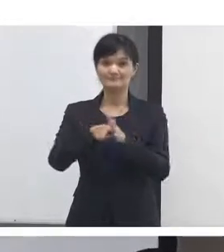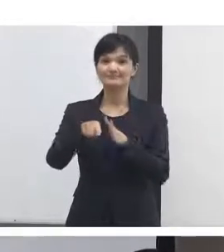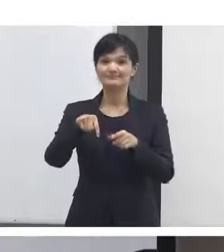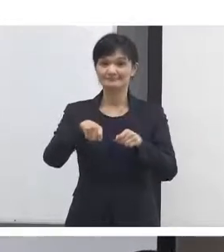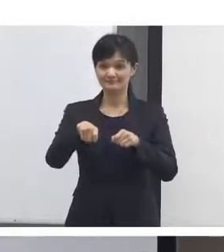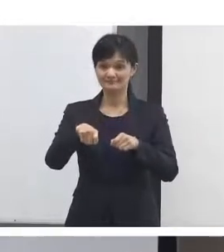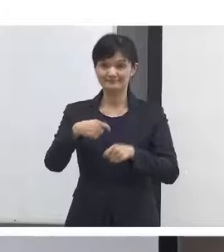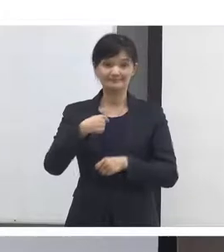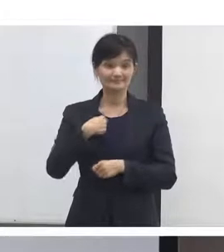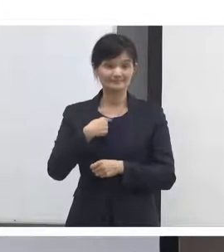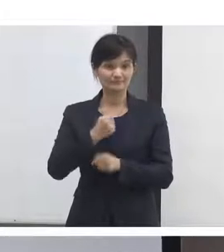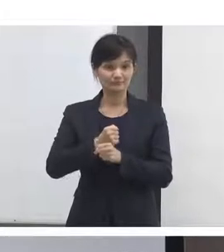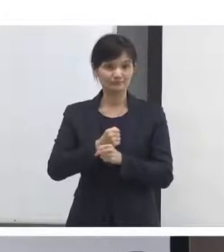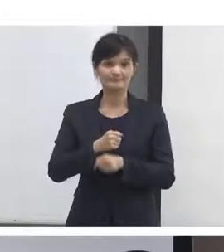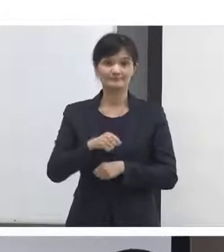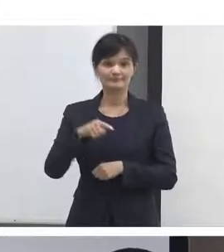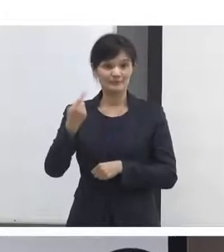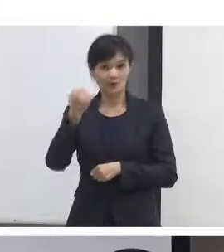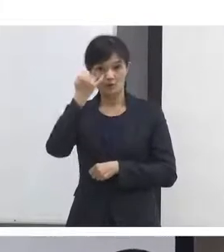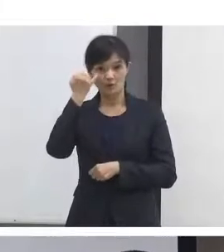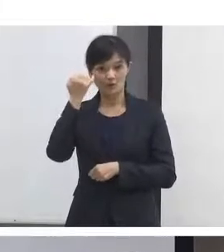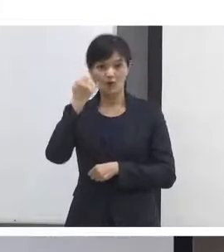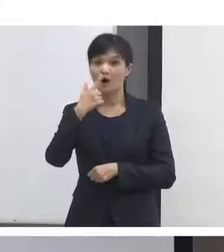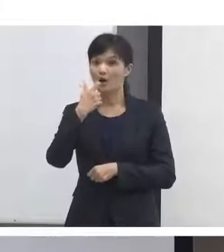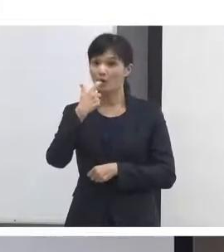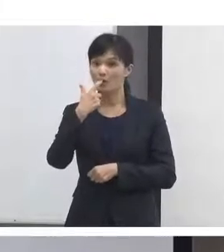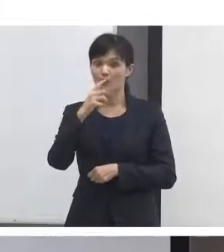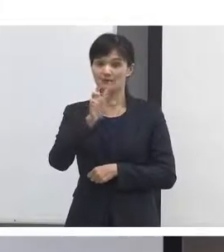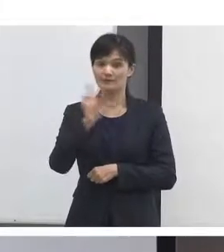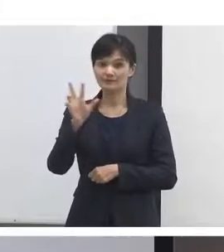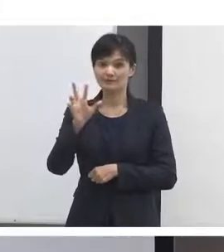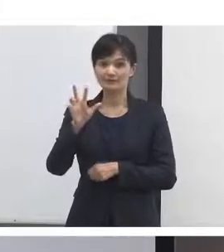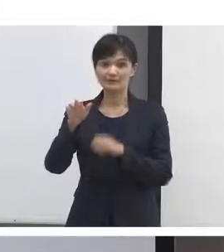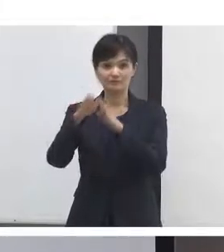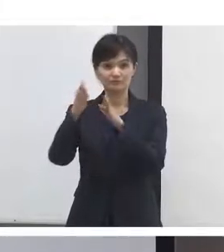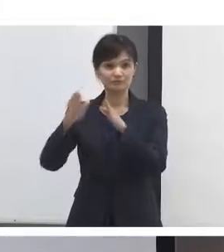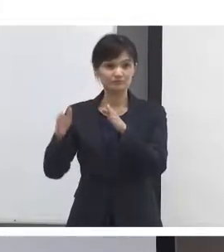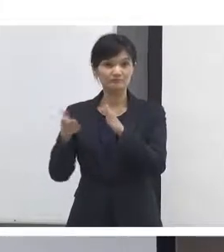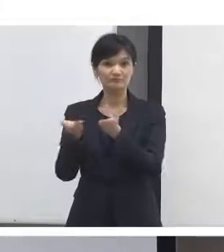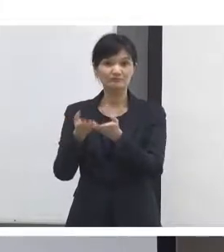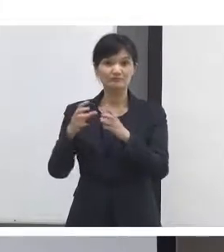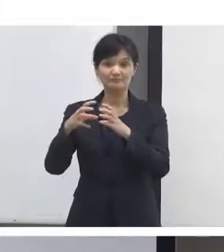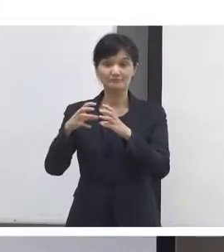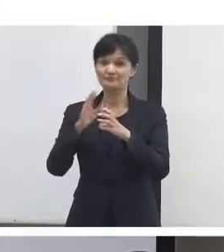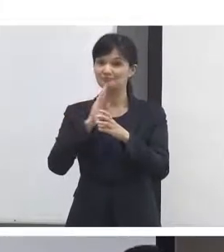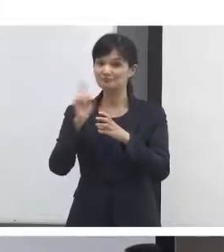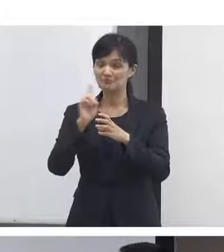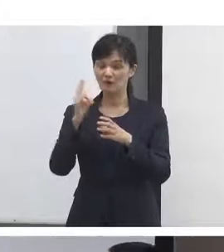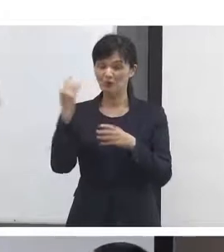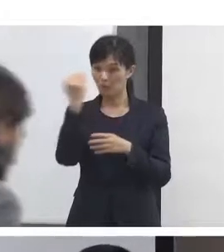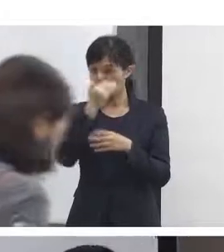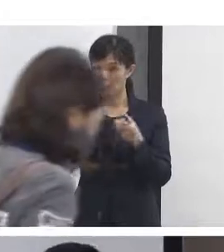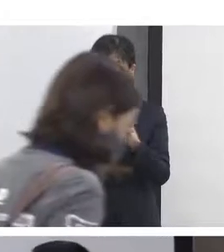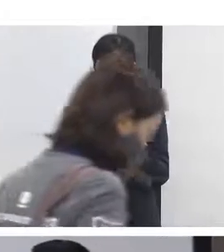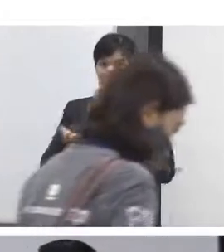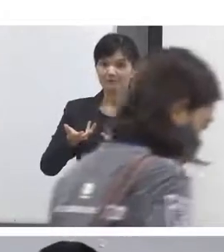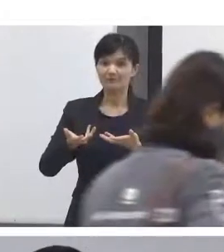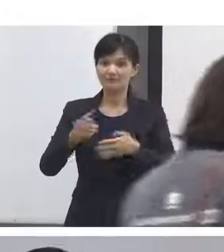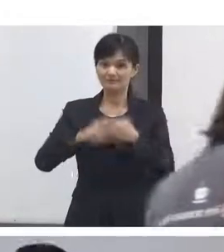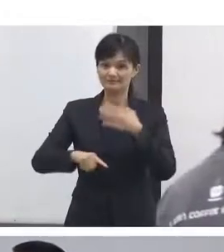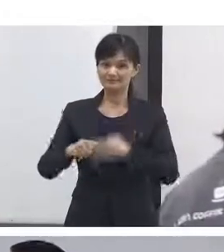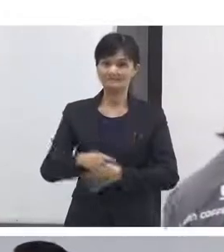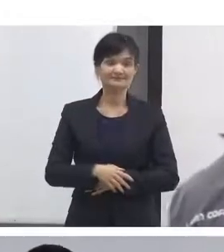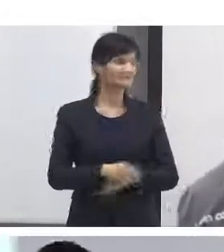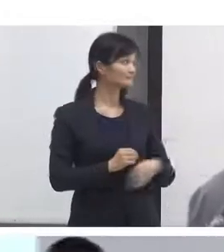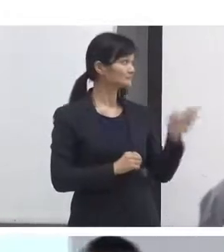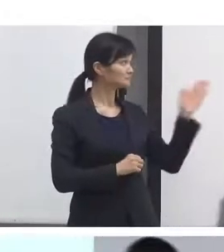看起来是啊、然后这个绿色的梯形是有趣的，对，突发事件。OK， 然后有这个是